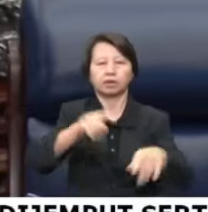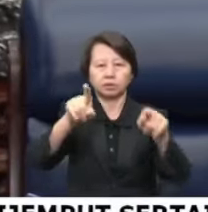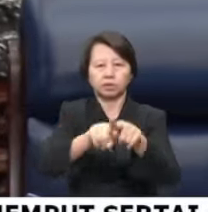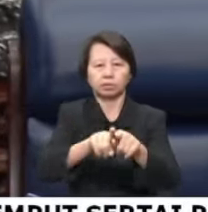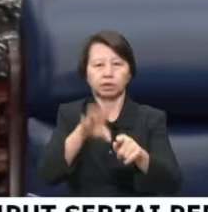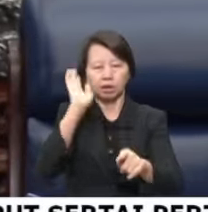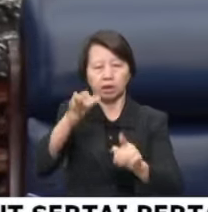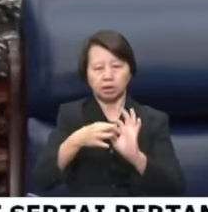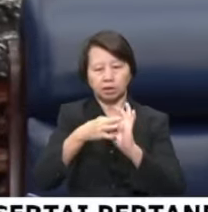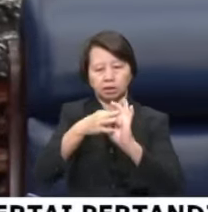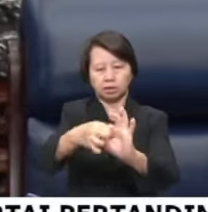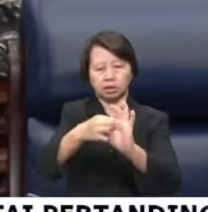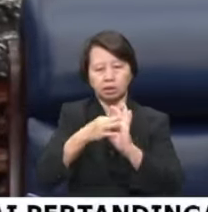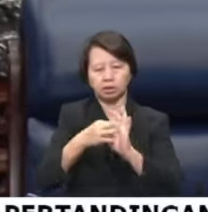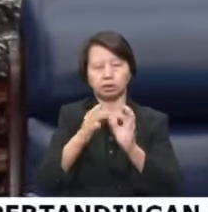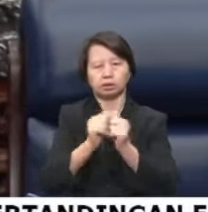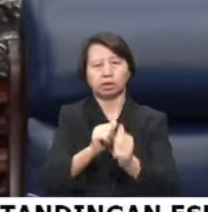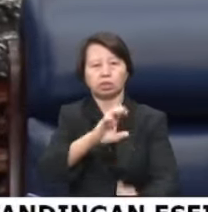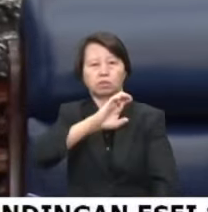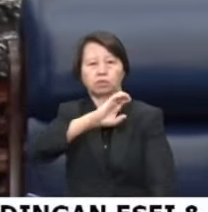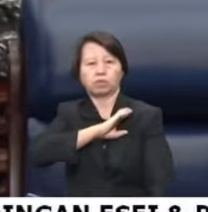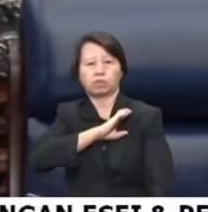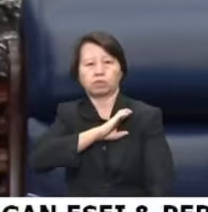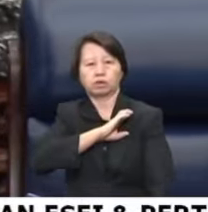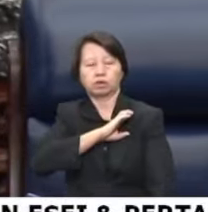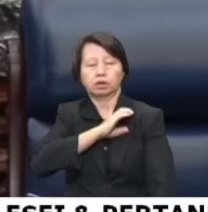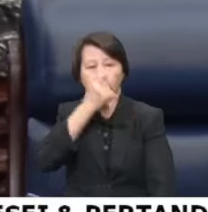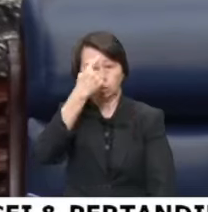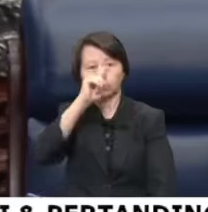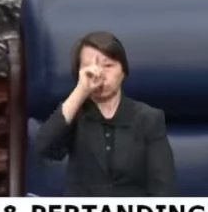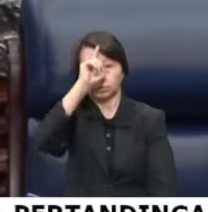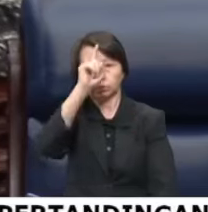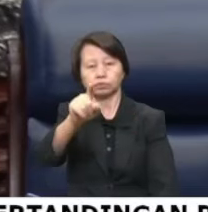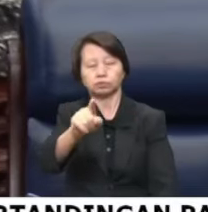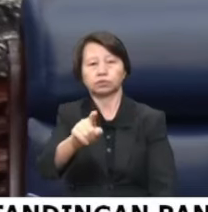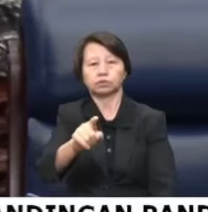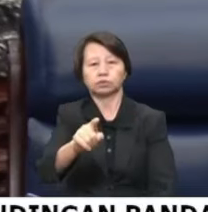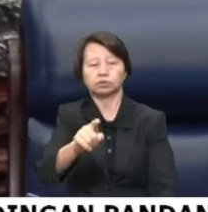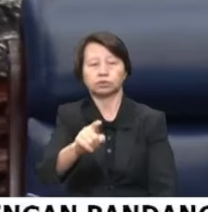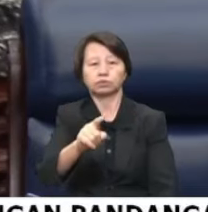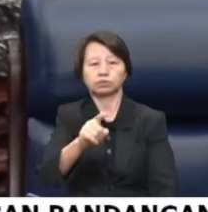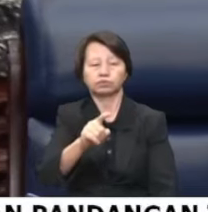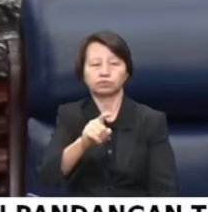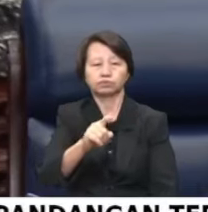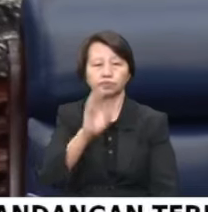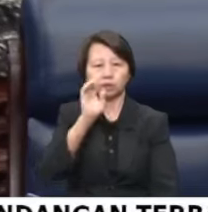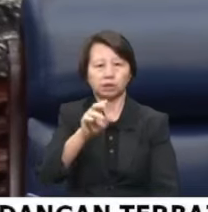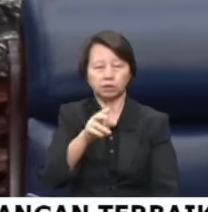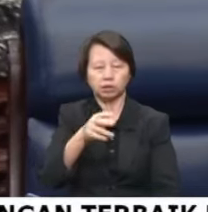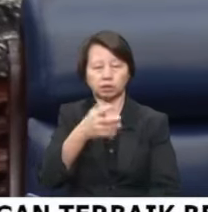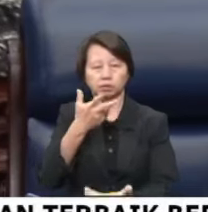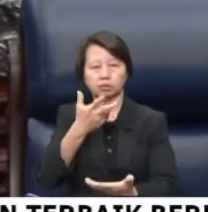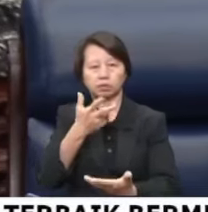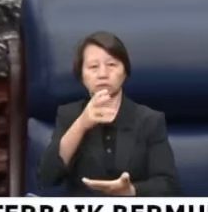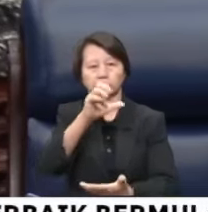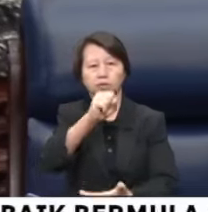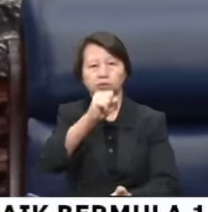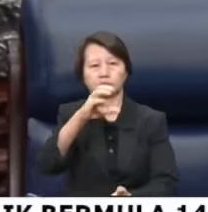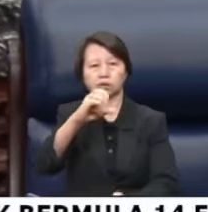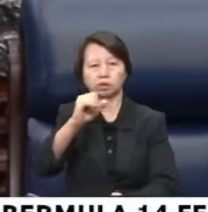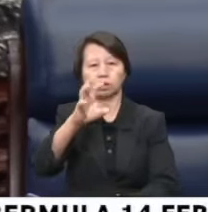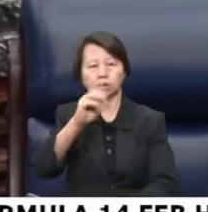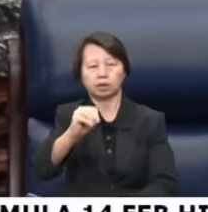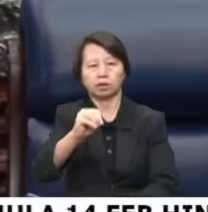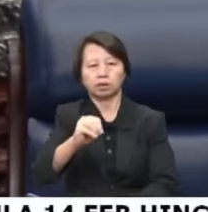akan bekerjasama dengan PDRM untuk pastikan kita akan scan dengan izin ataupun